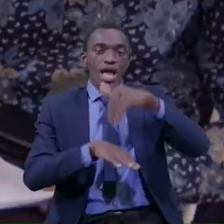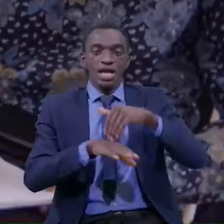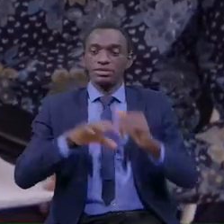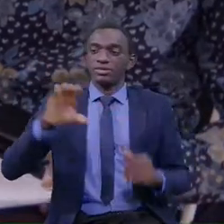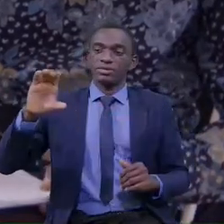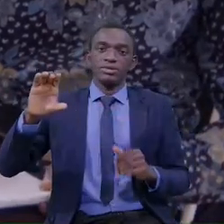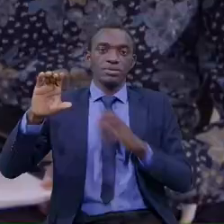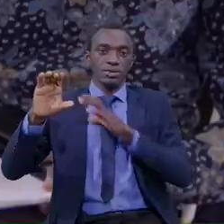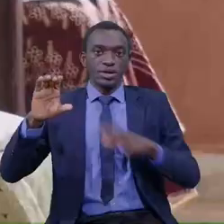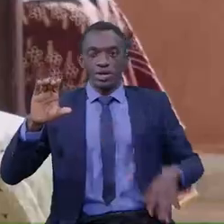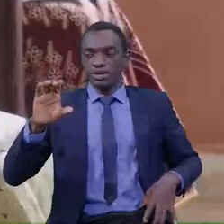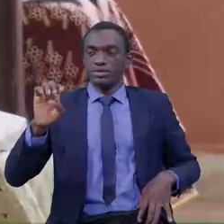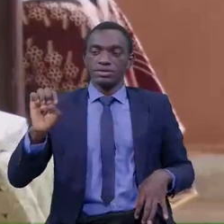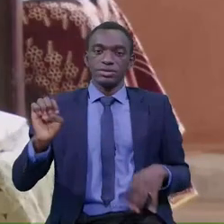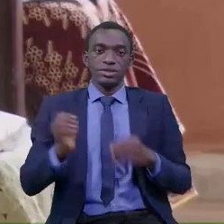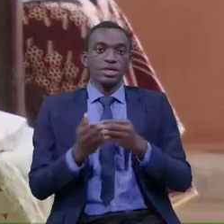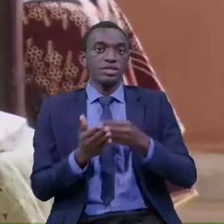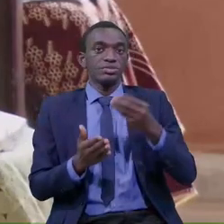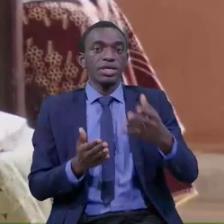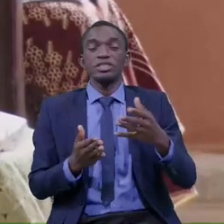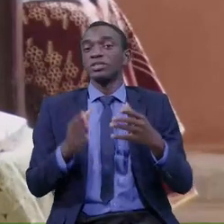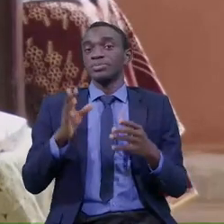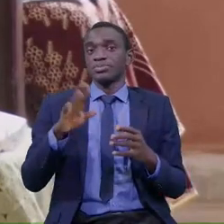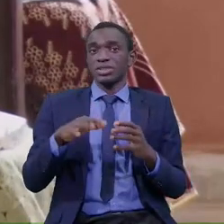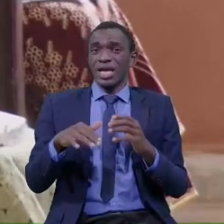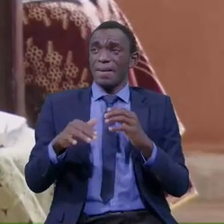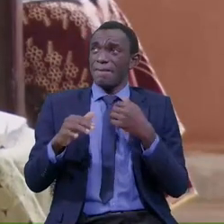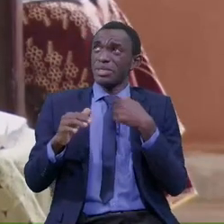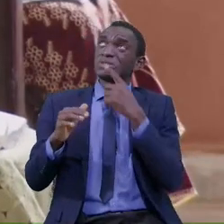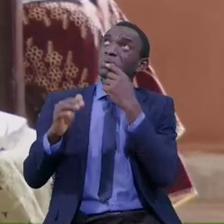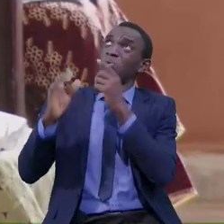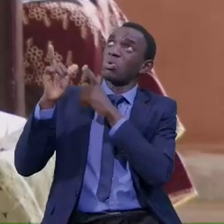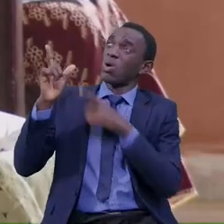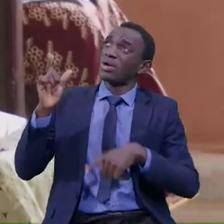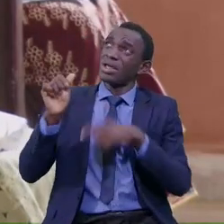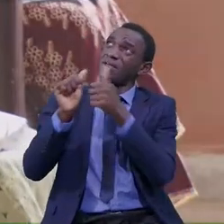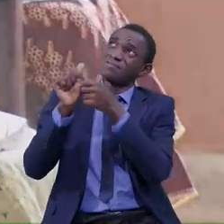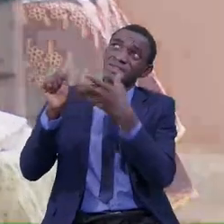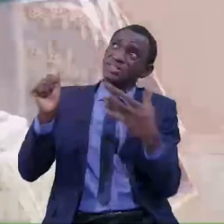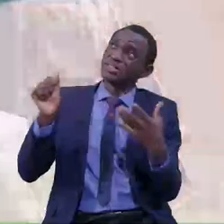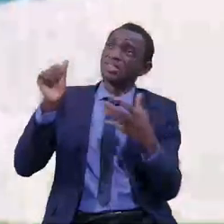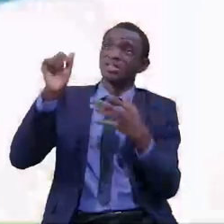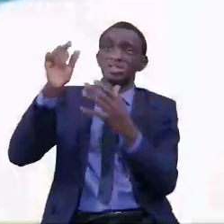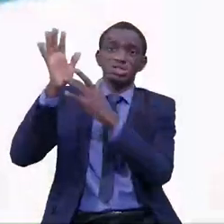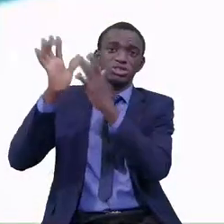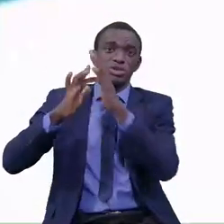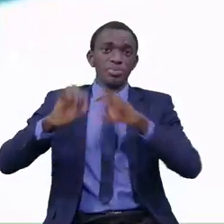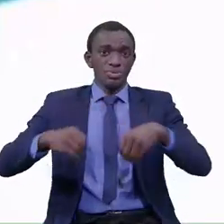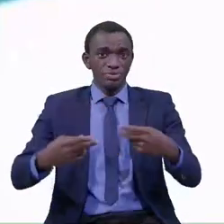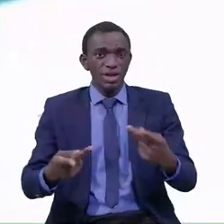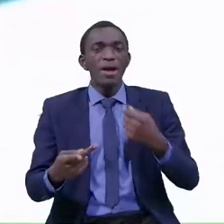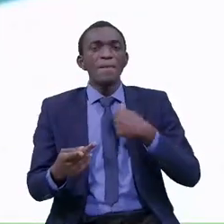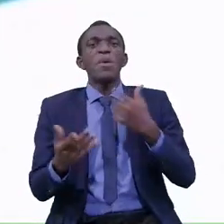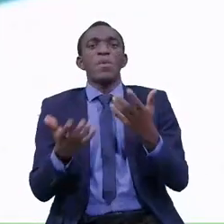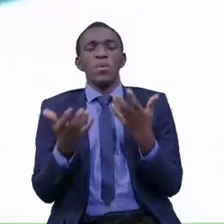Et dit, Seigneur, tout ce que le calvaire a pourvu pour moi, je prie. Tu as dit que tu vas